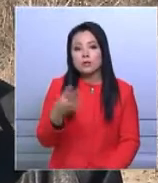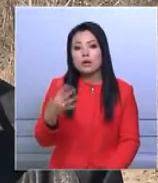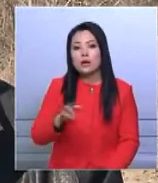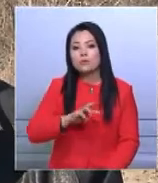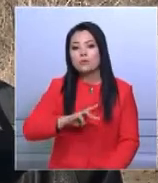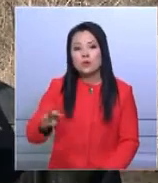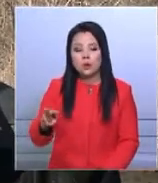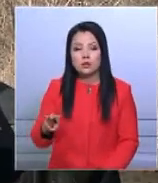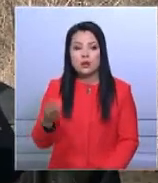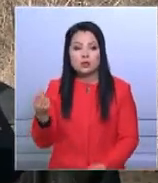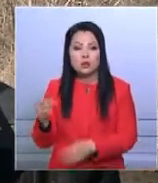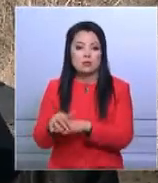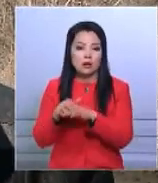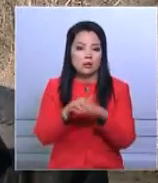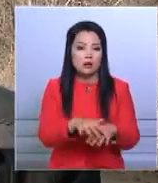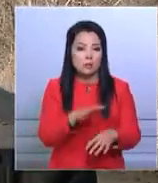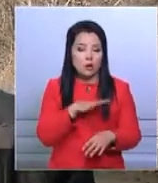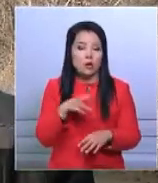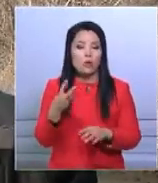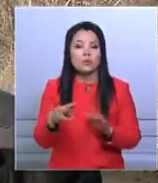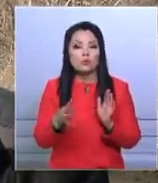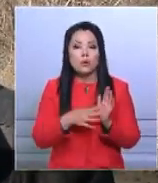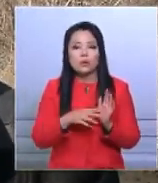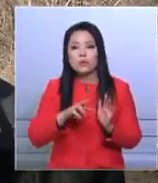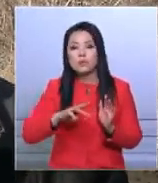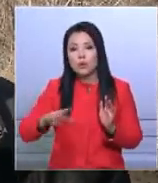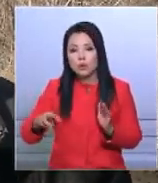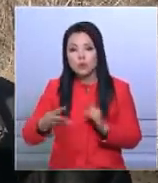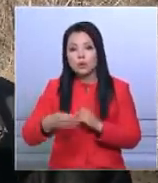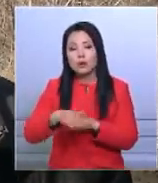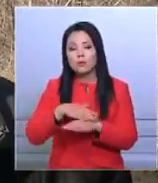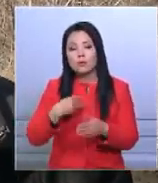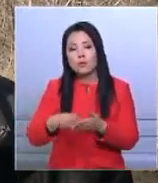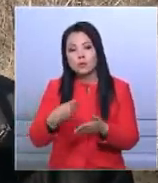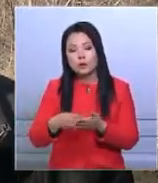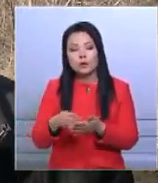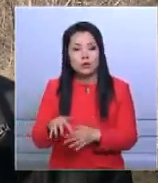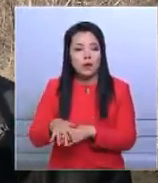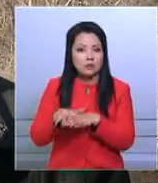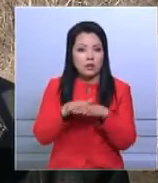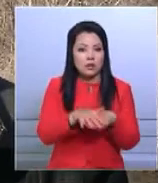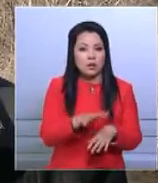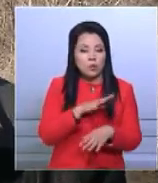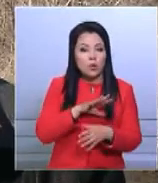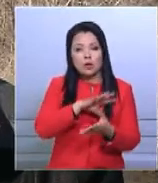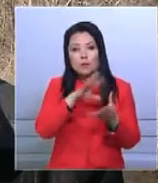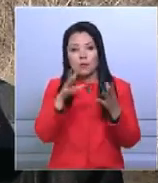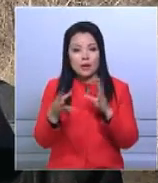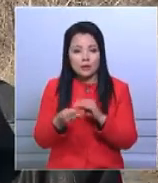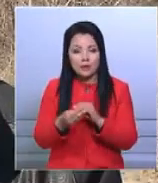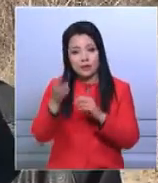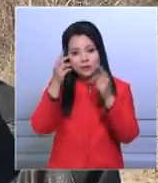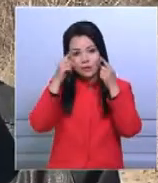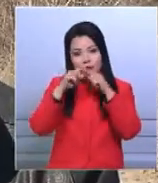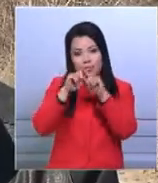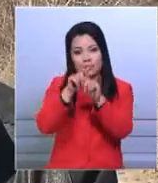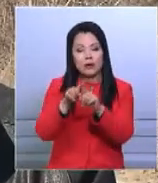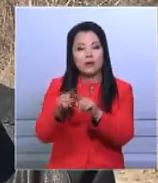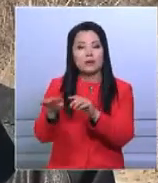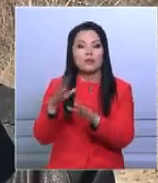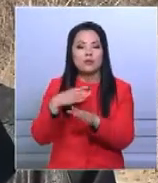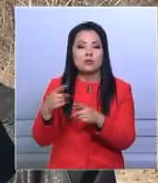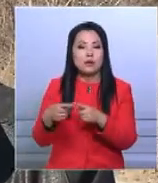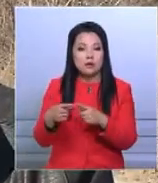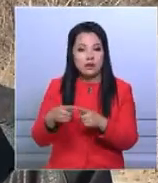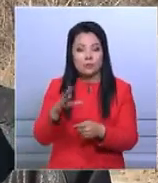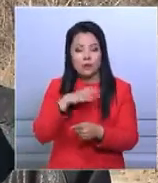берді. 39 миллион осы өзіміздің местный бюджеттен берілді. Соның бәрін техникалар жалдап,